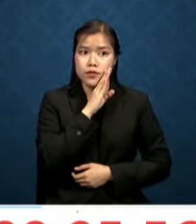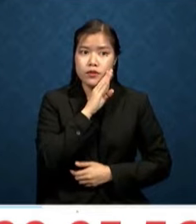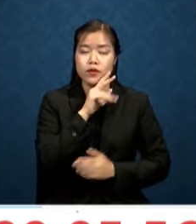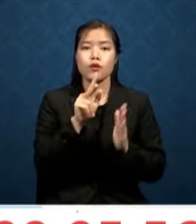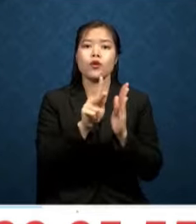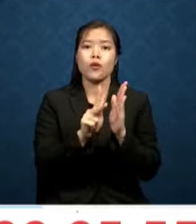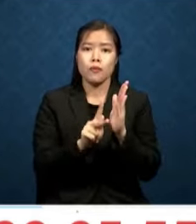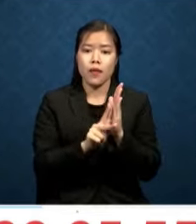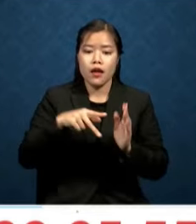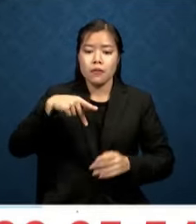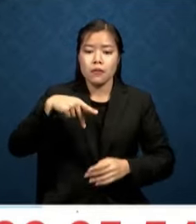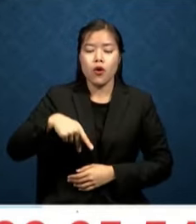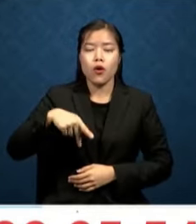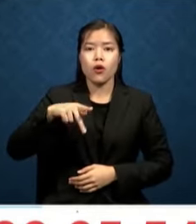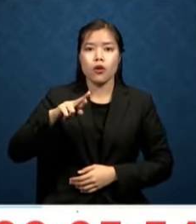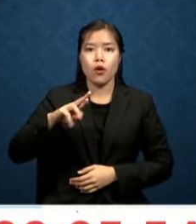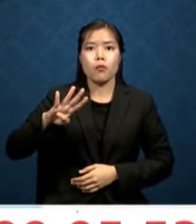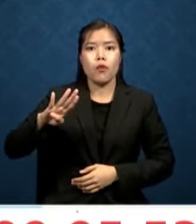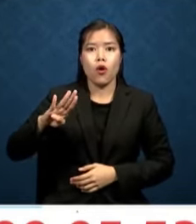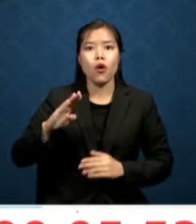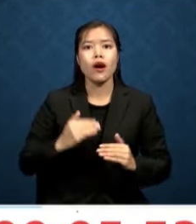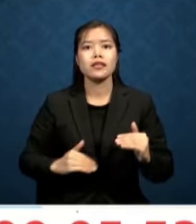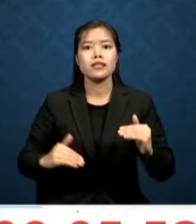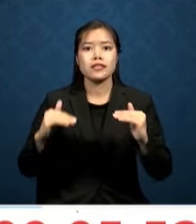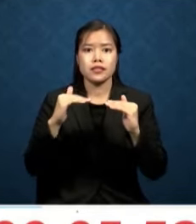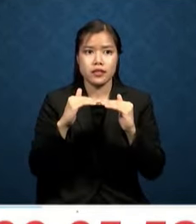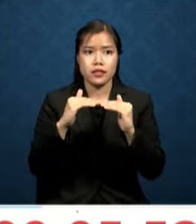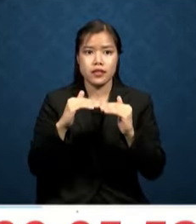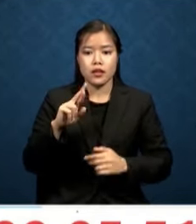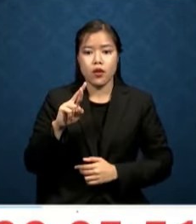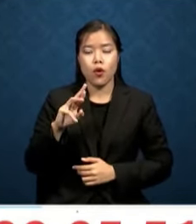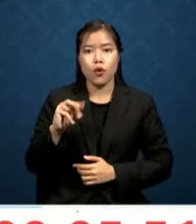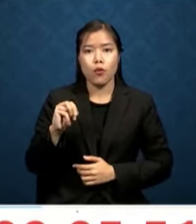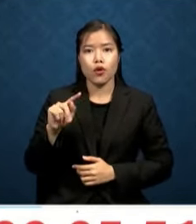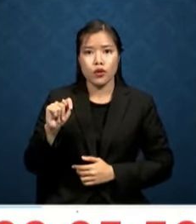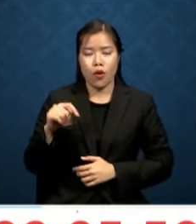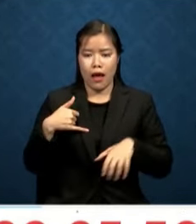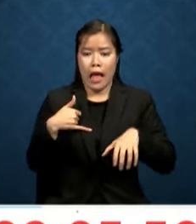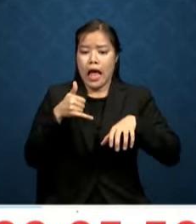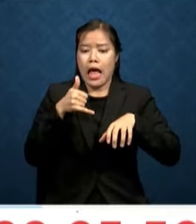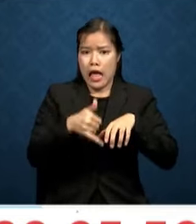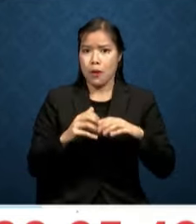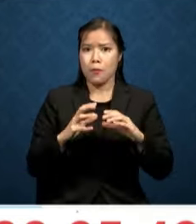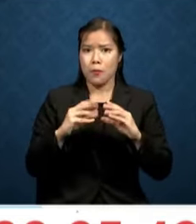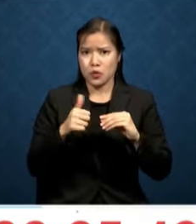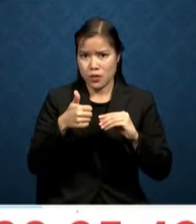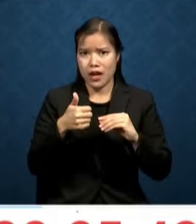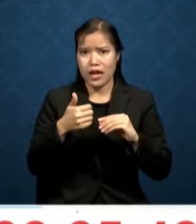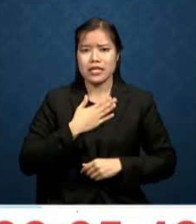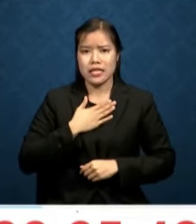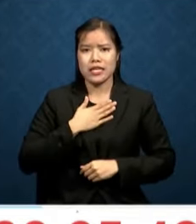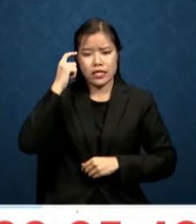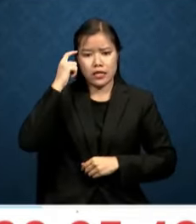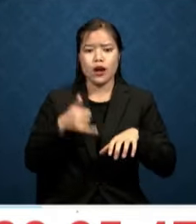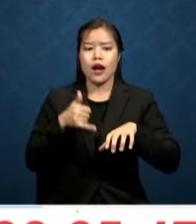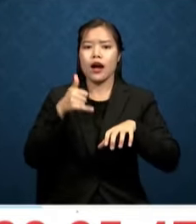หรือพ.ร.บ.ให้สิทธิ์ว่ารัฐมนตรีสามารถเข้าประชุมได้ตัวผมเองก็คงจะต้องเข้